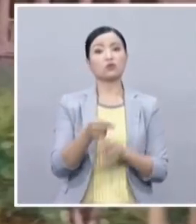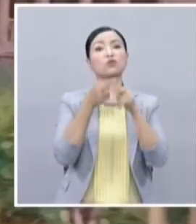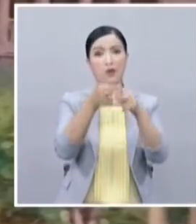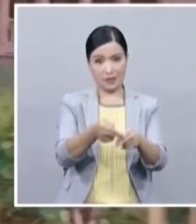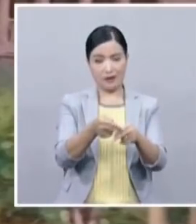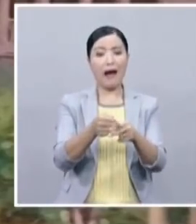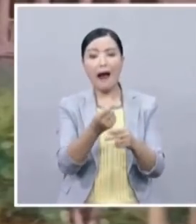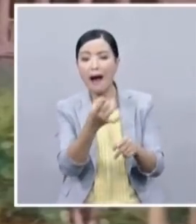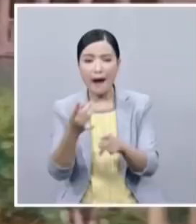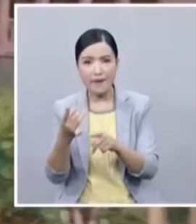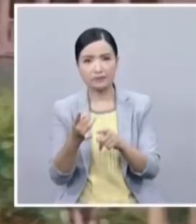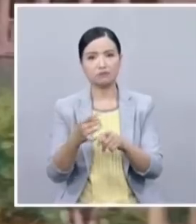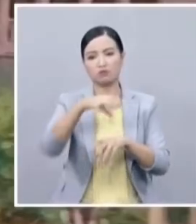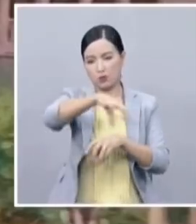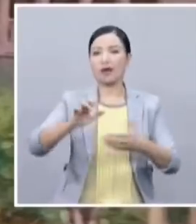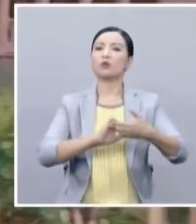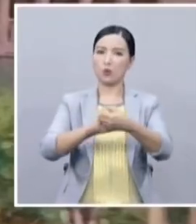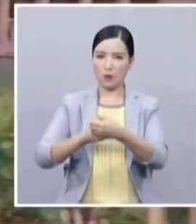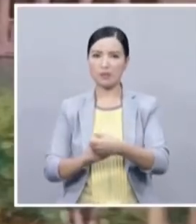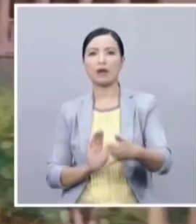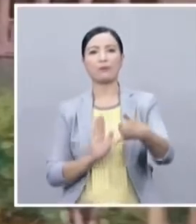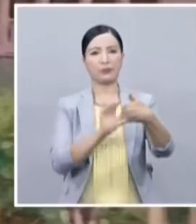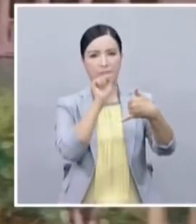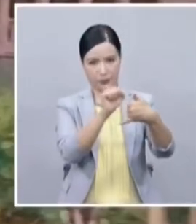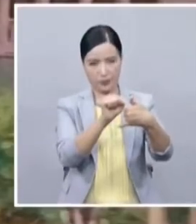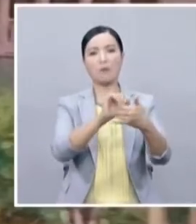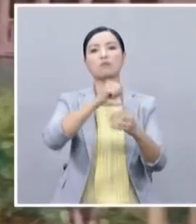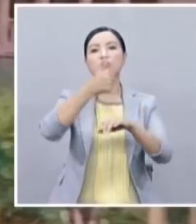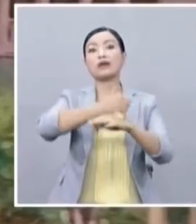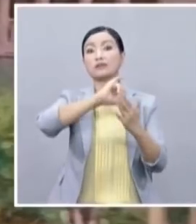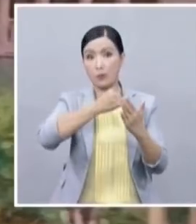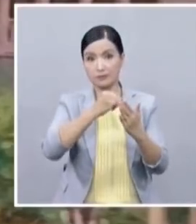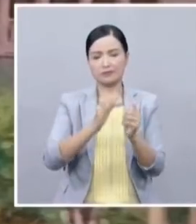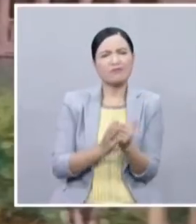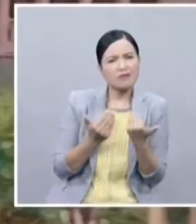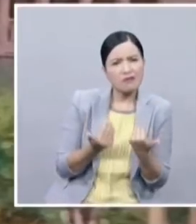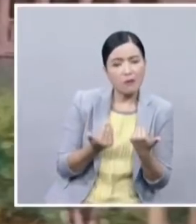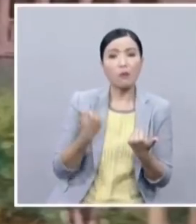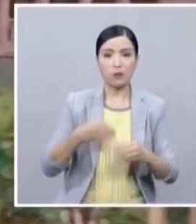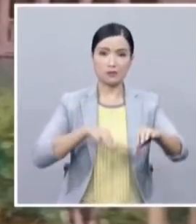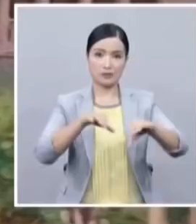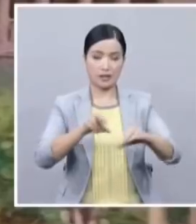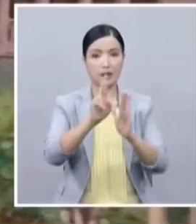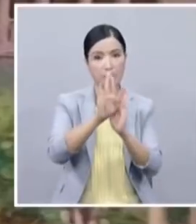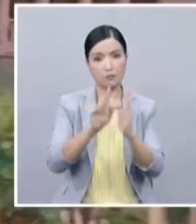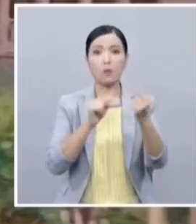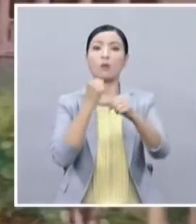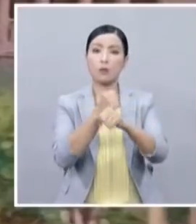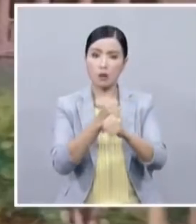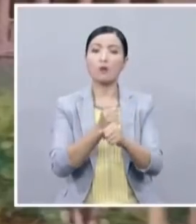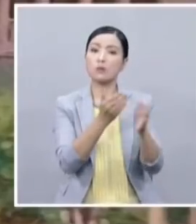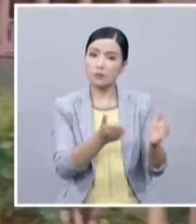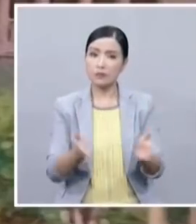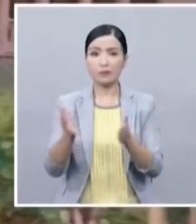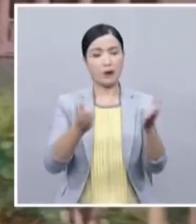เองก็ทุกหน่วยงานก็ต้องร่วมมือกับผู้ว่าจังหวัดด้วยนะครับทั้งนี้เราก็ต้องจัดระเบียบการทำงานให้ครบกระบ